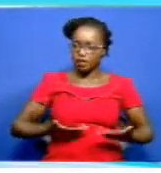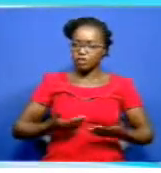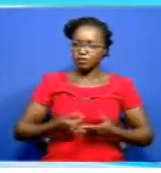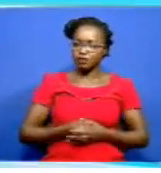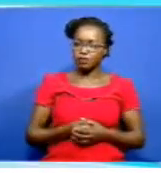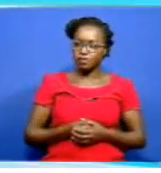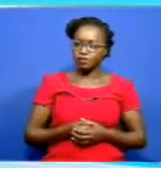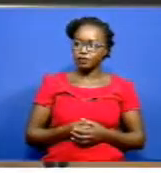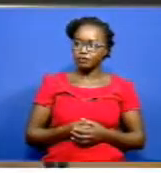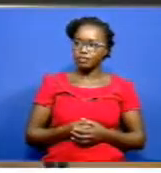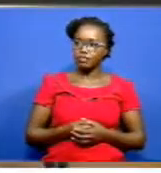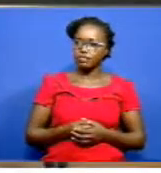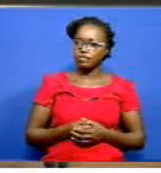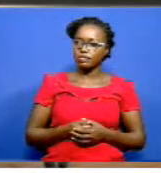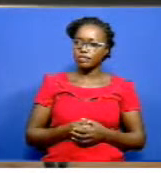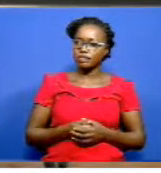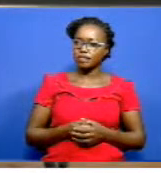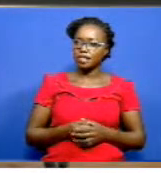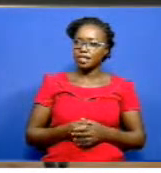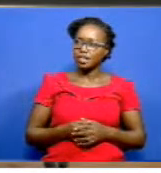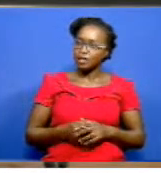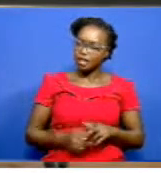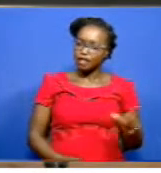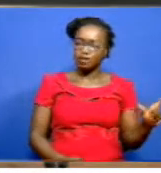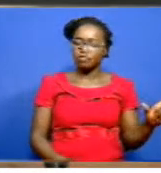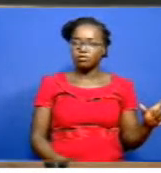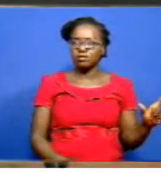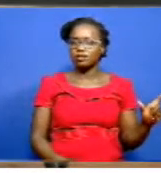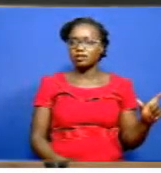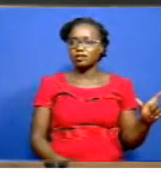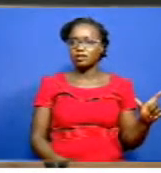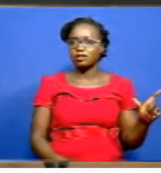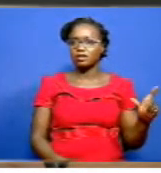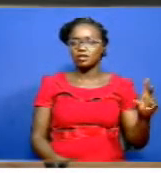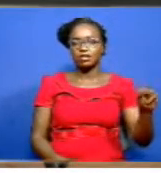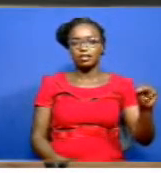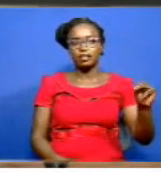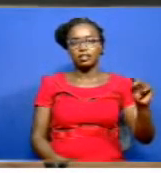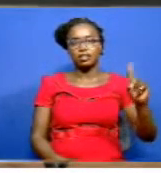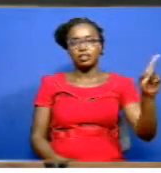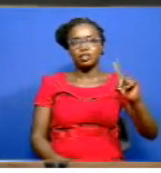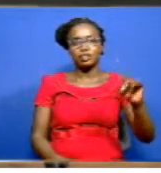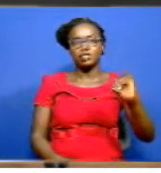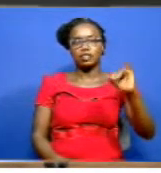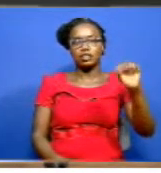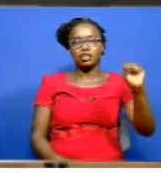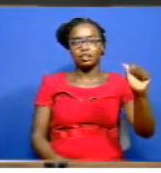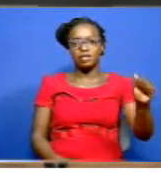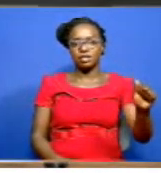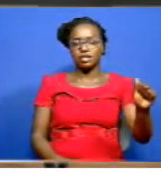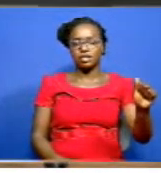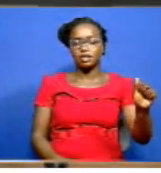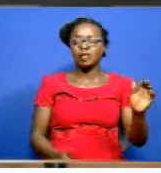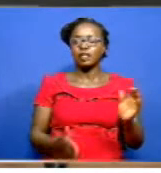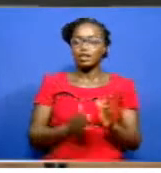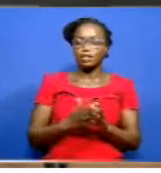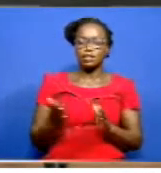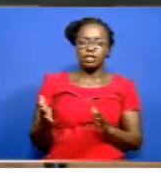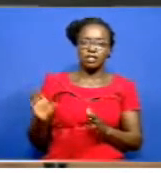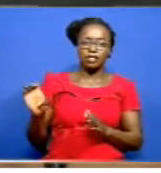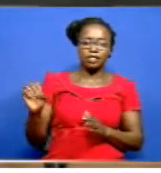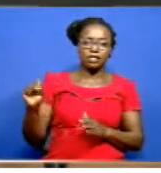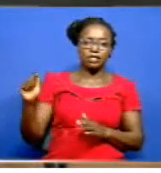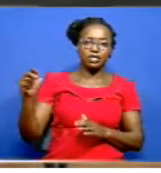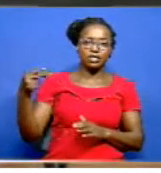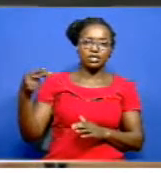Upande ule wa mbali yangu kidogo kushoto kwangu ni Nzisa Ngonda, alafu pia vile vile Esther Wanjiru Muhi ambaye yuko karibu nami